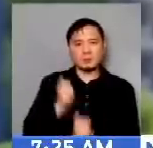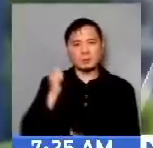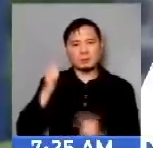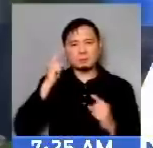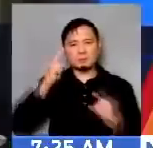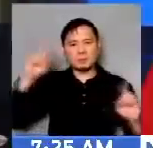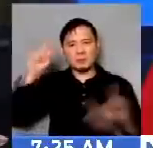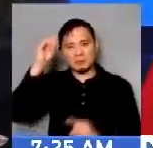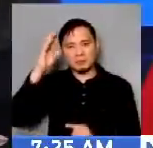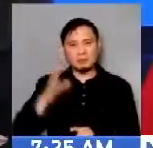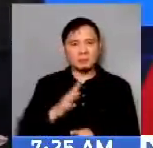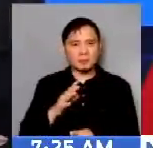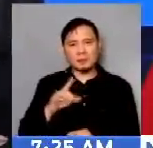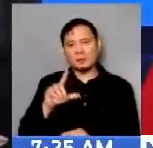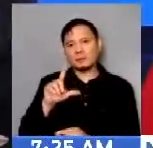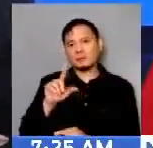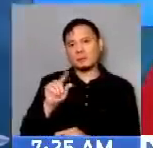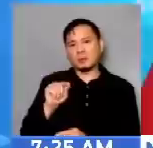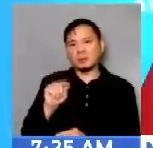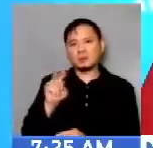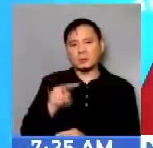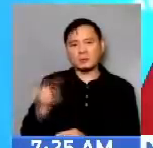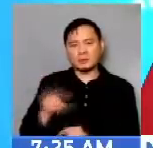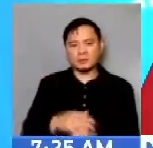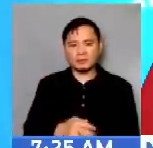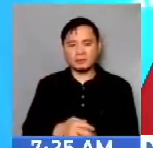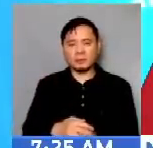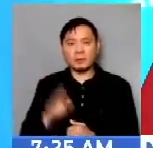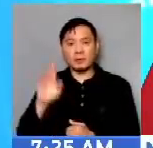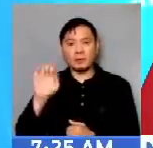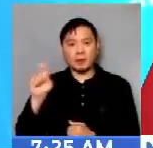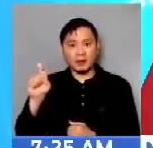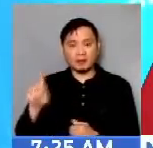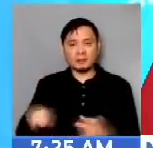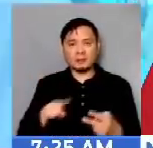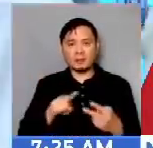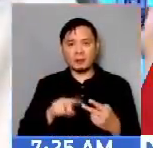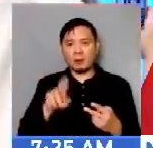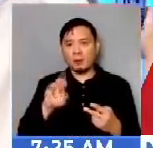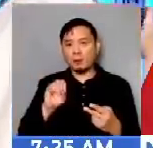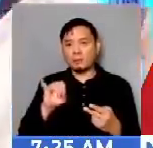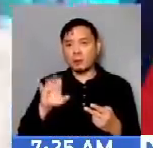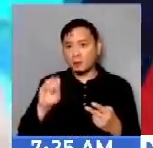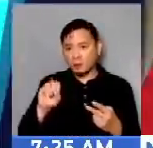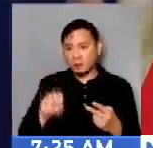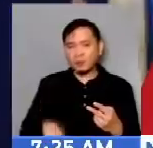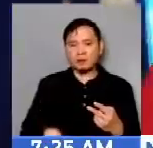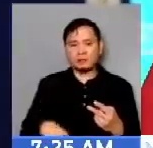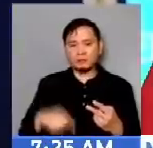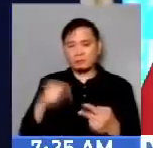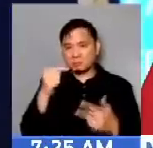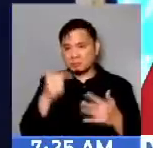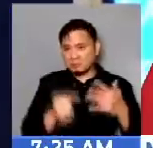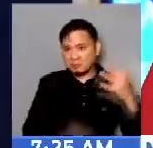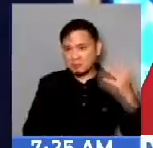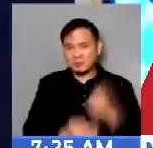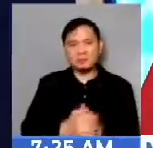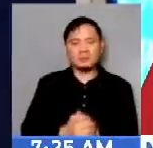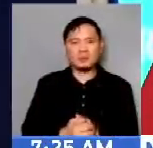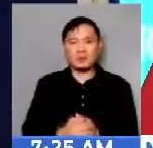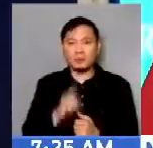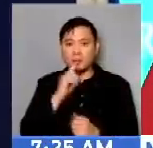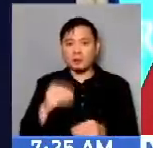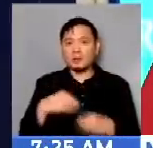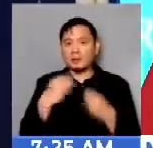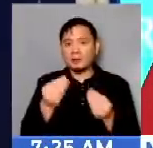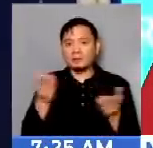Kasama ni Dong sina Dr. Rex Bacara at Romeo Agregado na kinilala ng award-giving body sa Dubai. Hindi